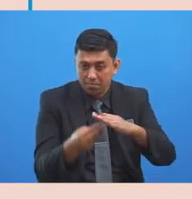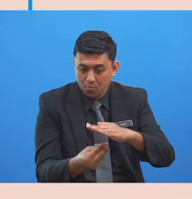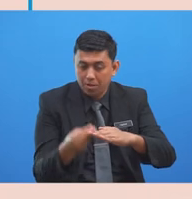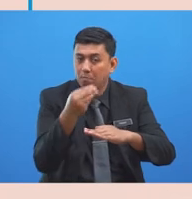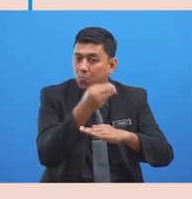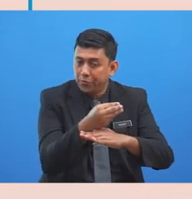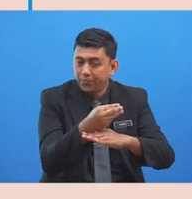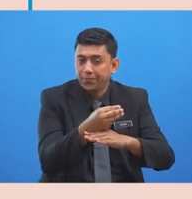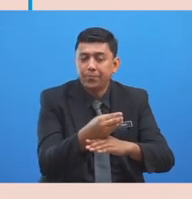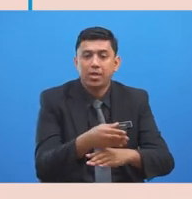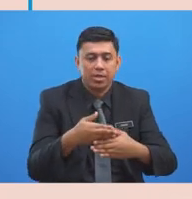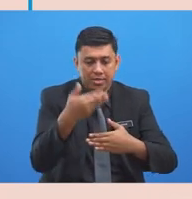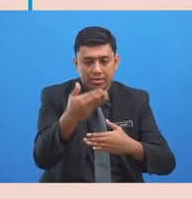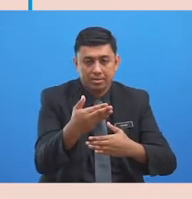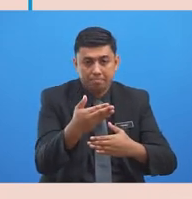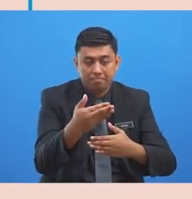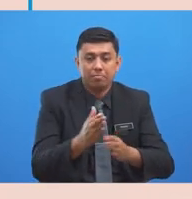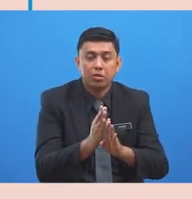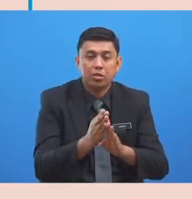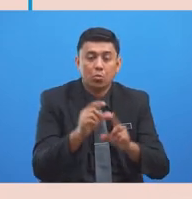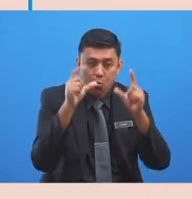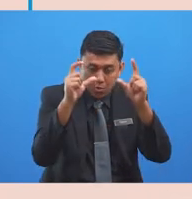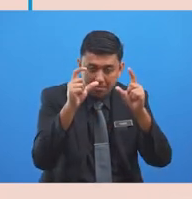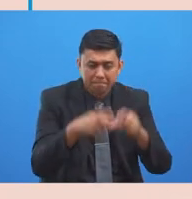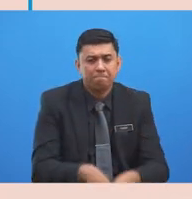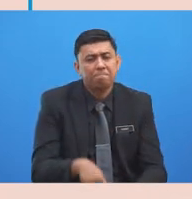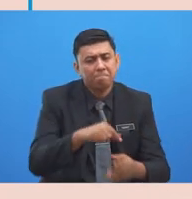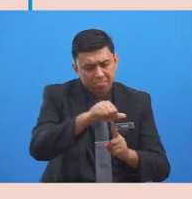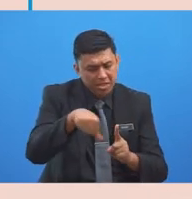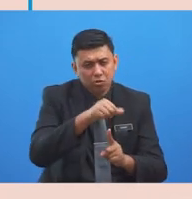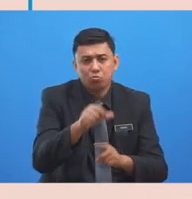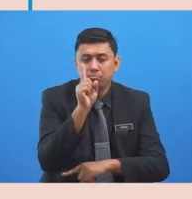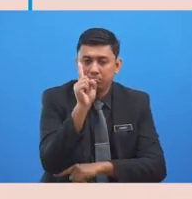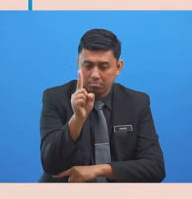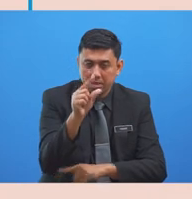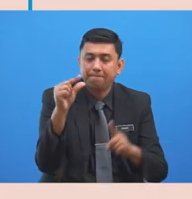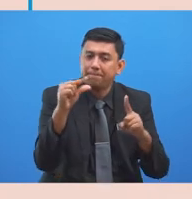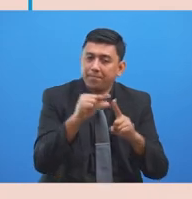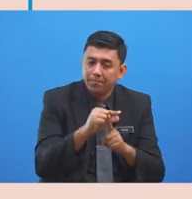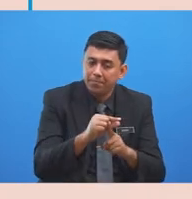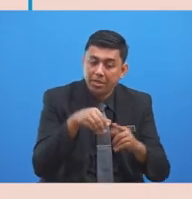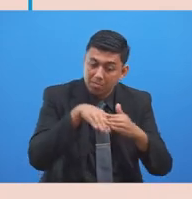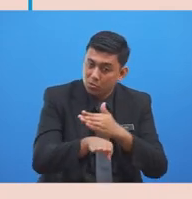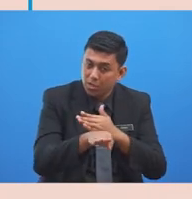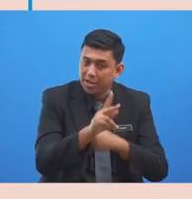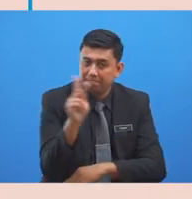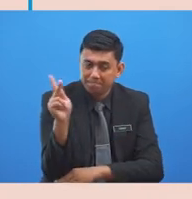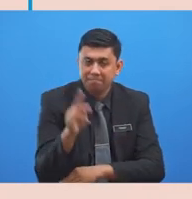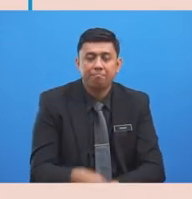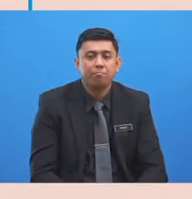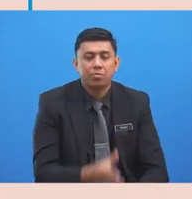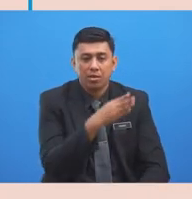output next kurungan, cuba murid-murid perhatikan pula. Apabila satu perkataan